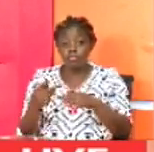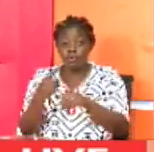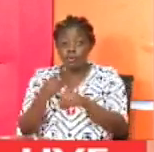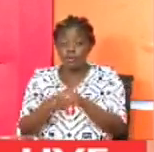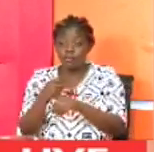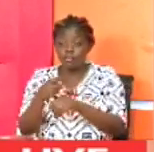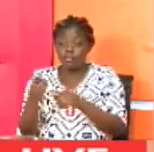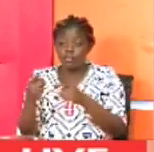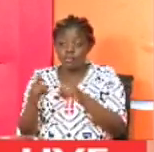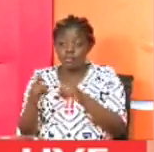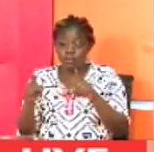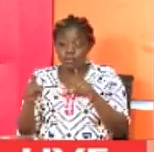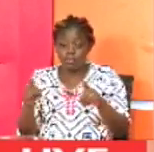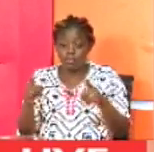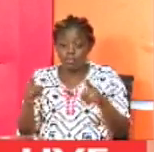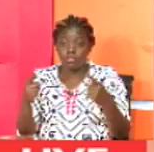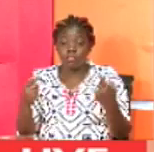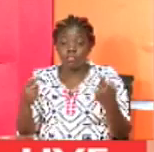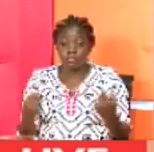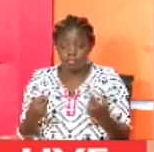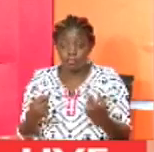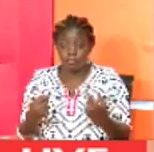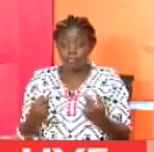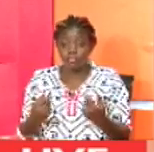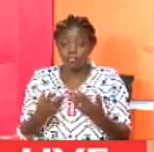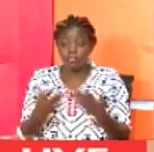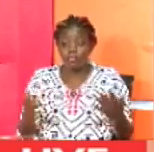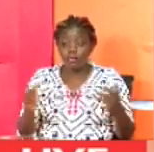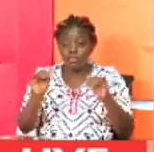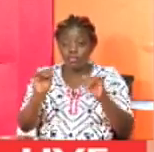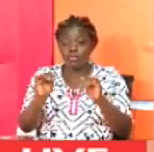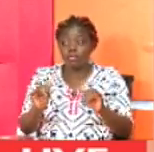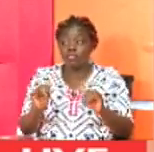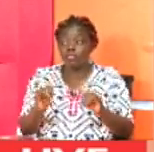kwanjawulo, kugambye asiiba afuna empeera nnene,